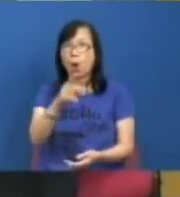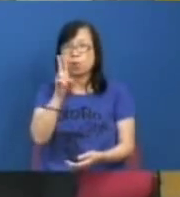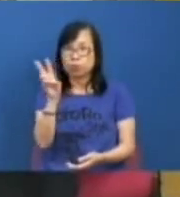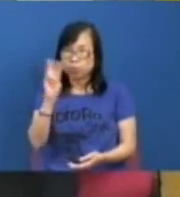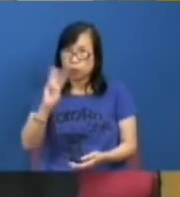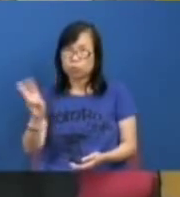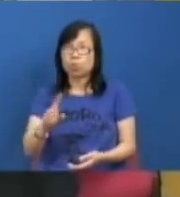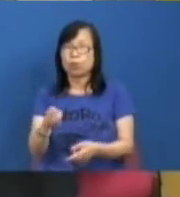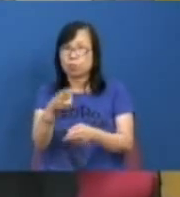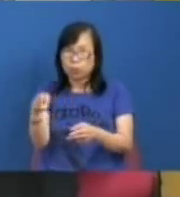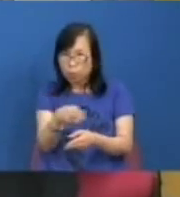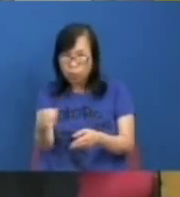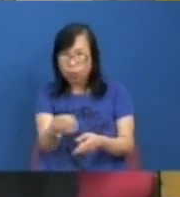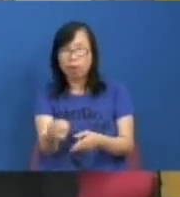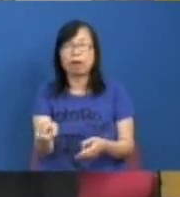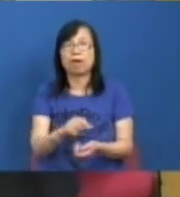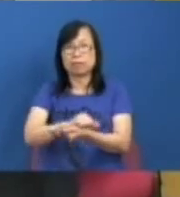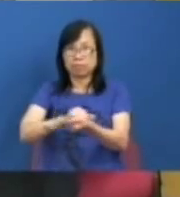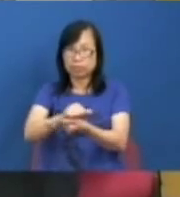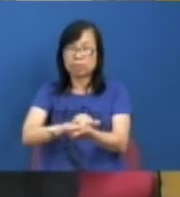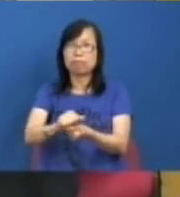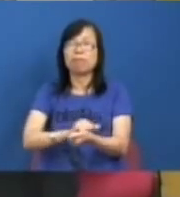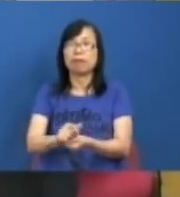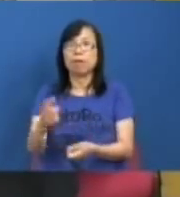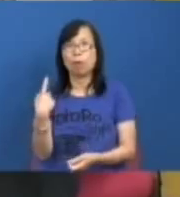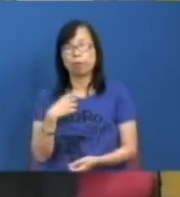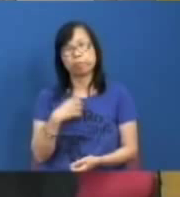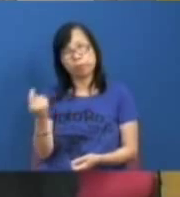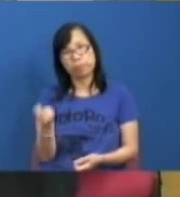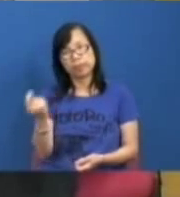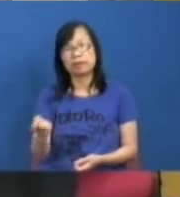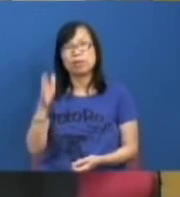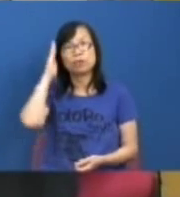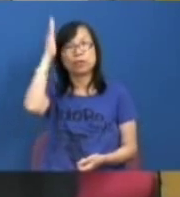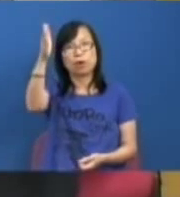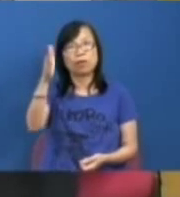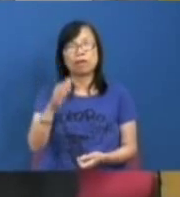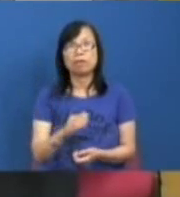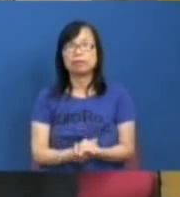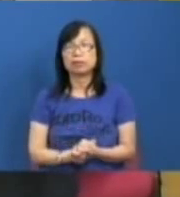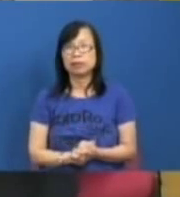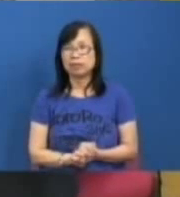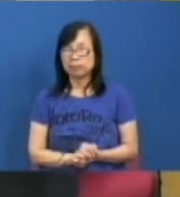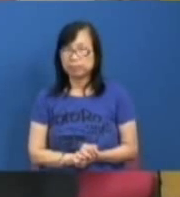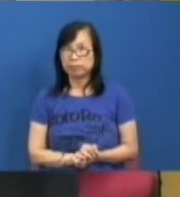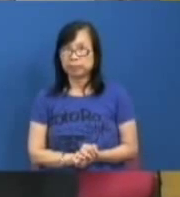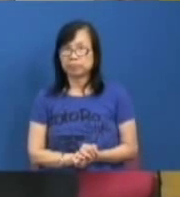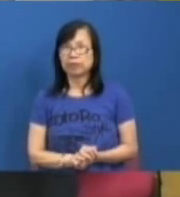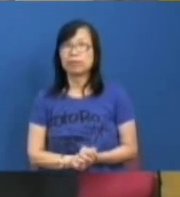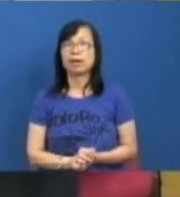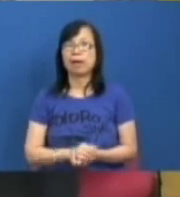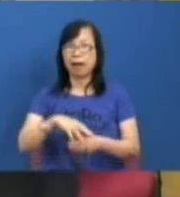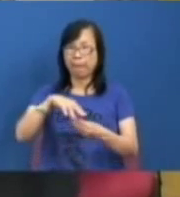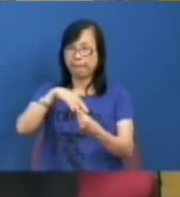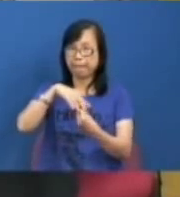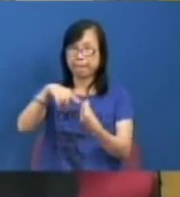水槍去 洗啦，係啦，洗乾淨佢啦，係啦。 咁啊幾方便，或者甚或將來長遠嚟講，一個整體嘅即係環